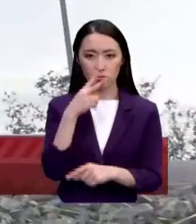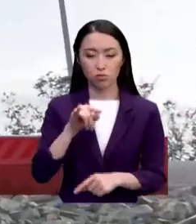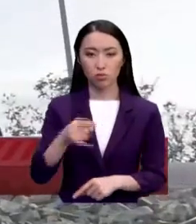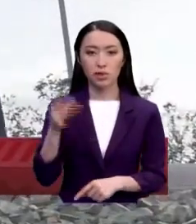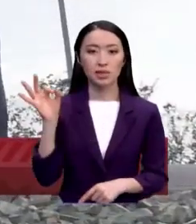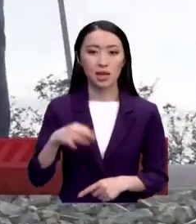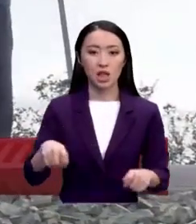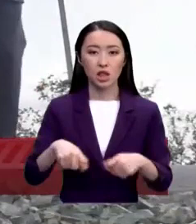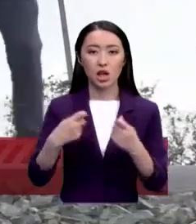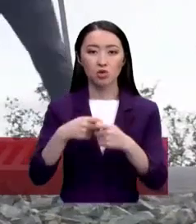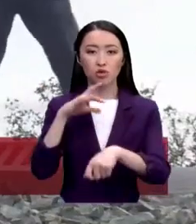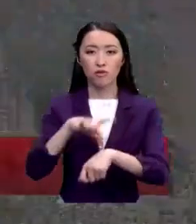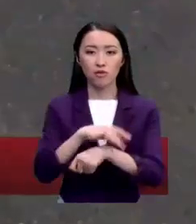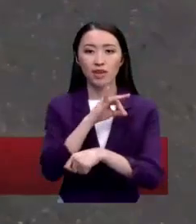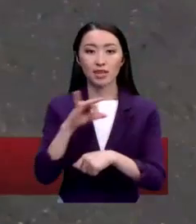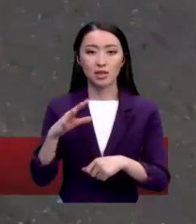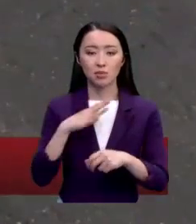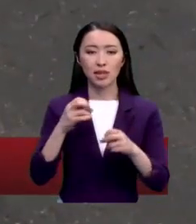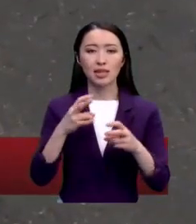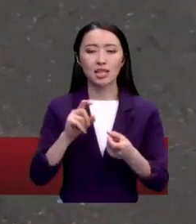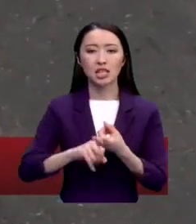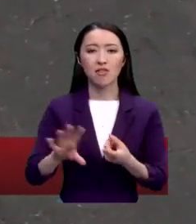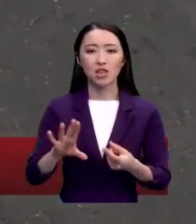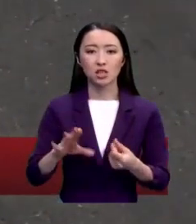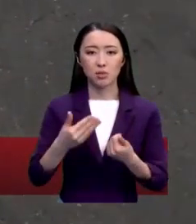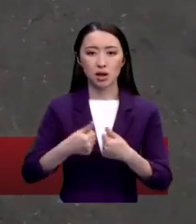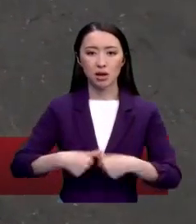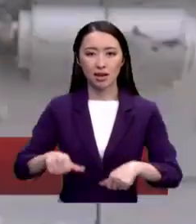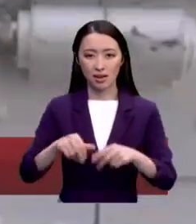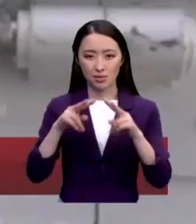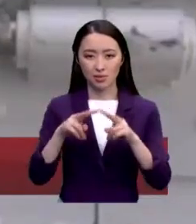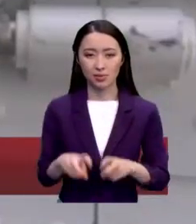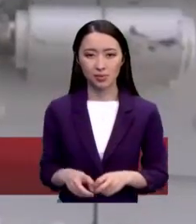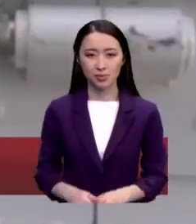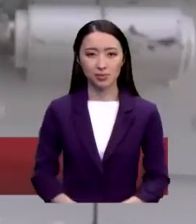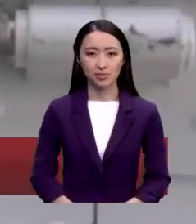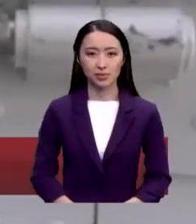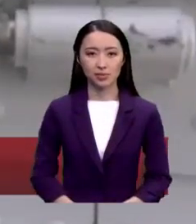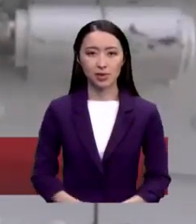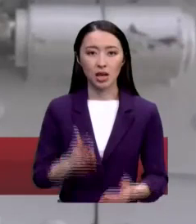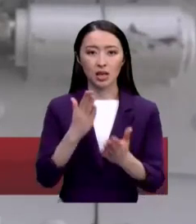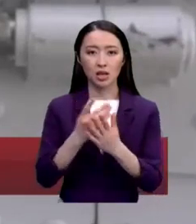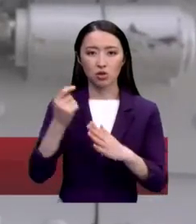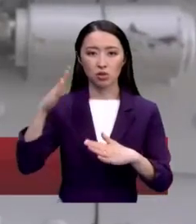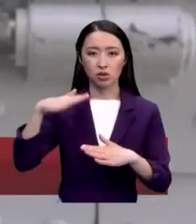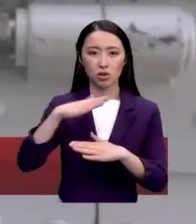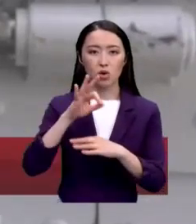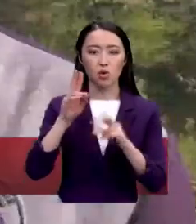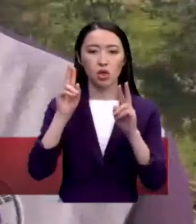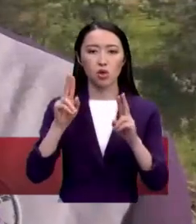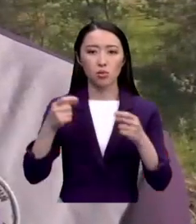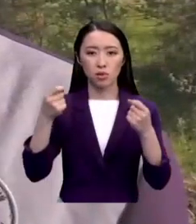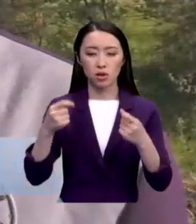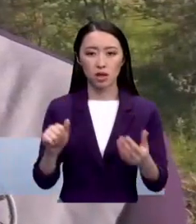взглядом. Нарушения выявила и проведенная независимая экспертиза. Имеются отклонения от нормативной